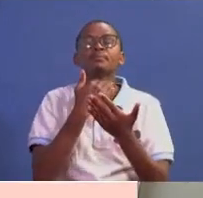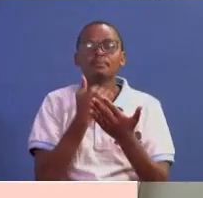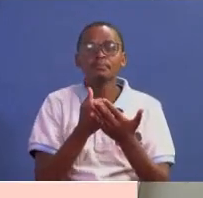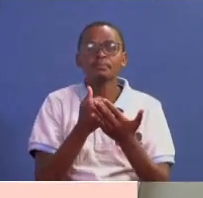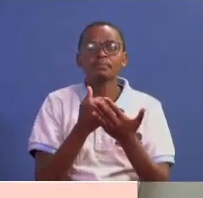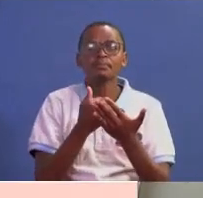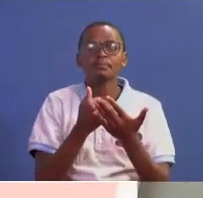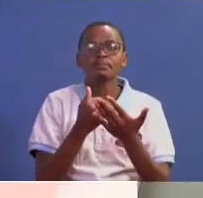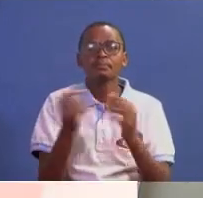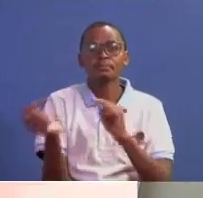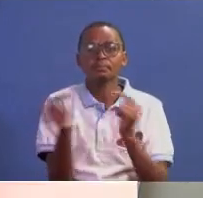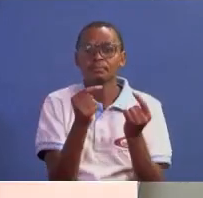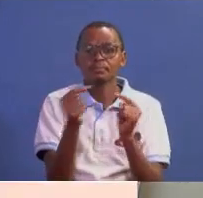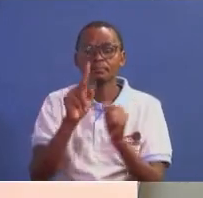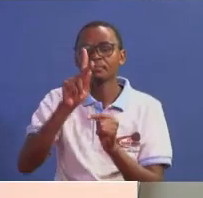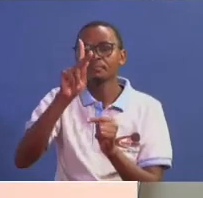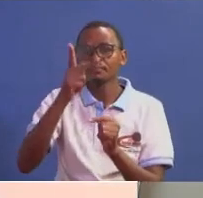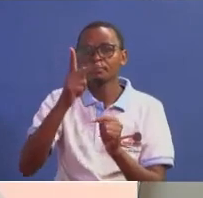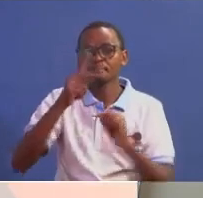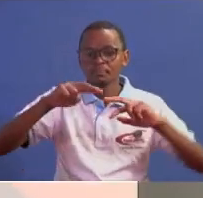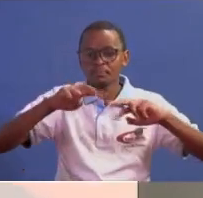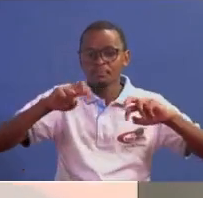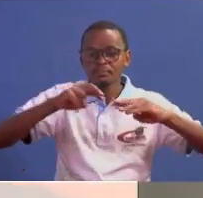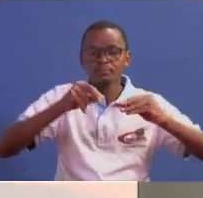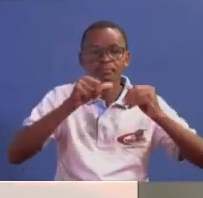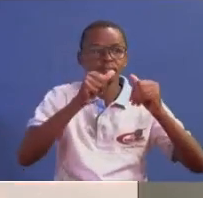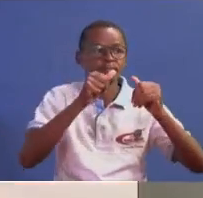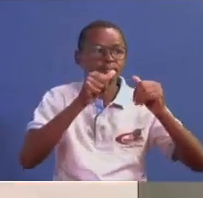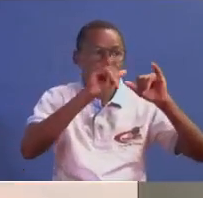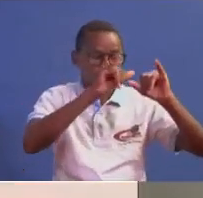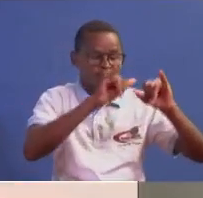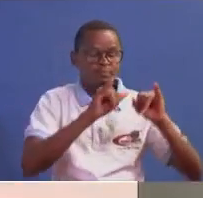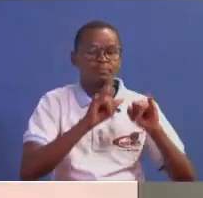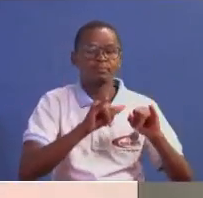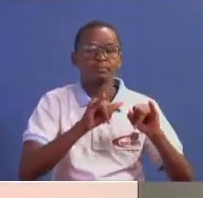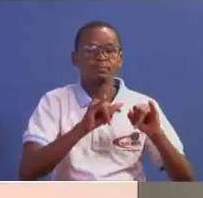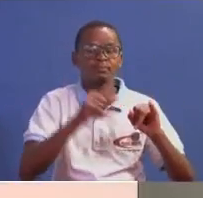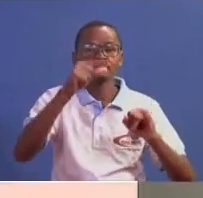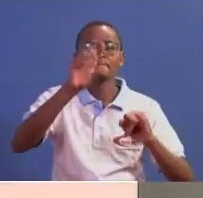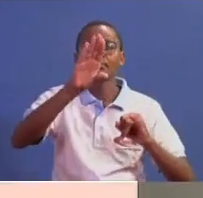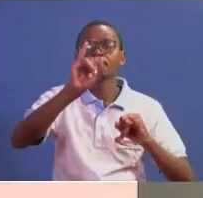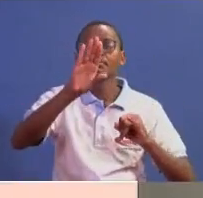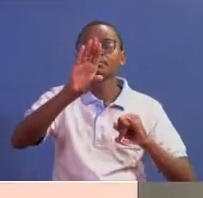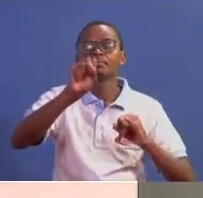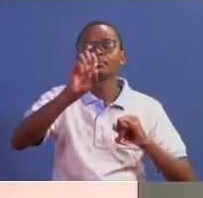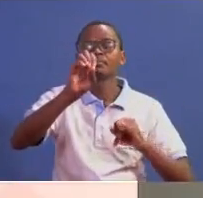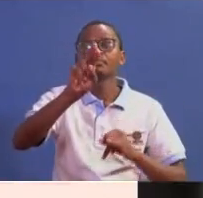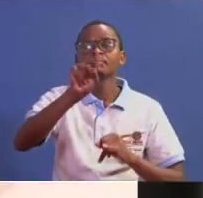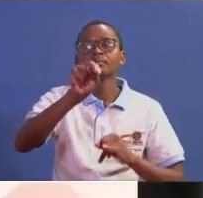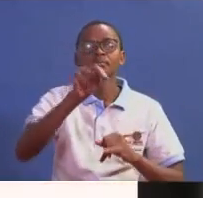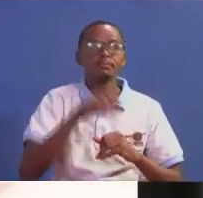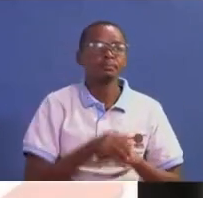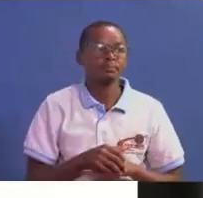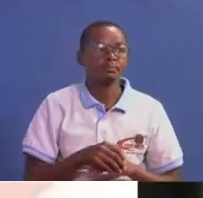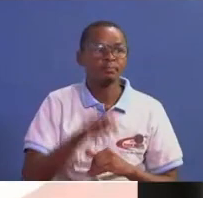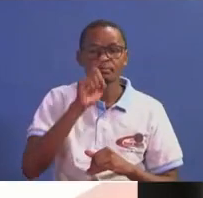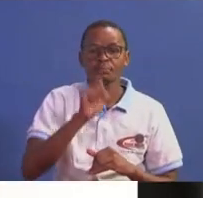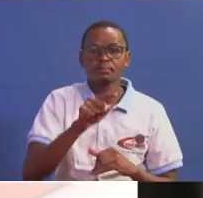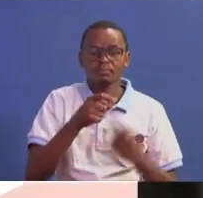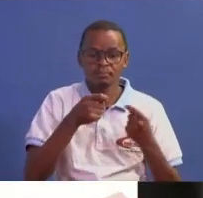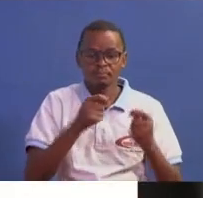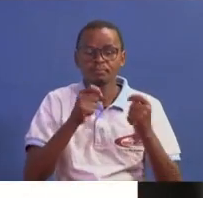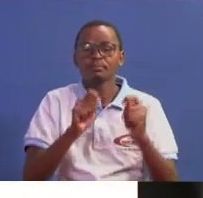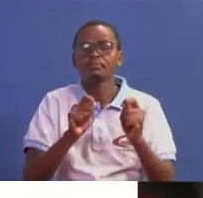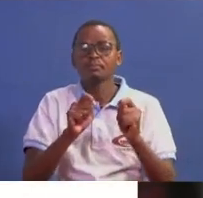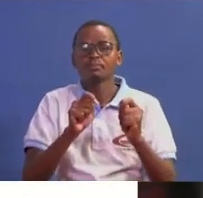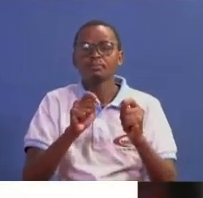wanapendekeza migogoro ya kisiasa nchini Kenya kutafutiwa suluhu la kudumu. Gibson Gisore ni wakili. Tunafaa